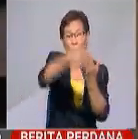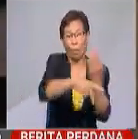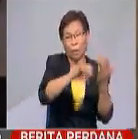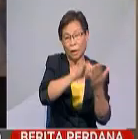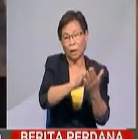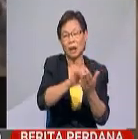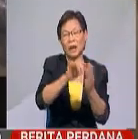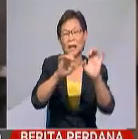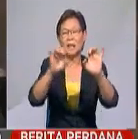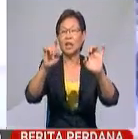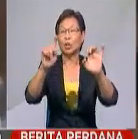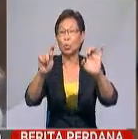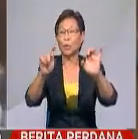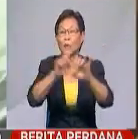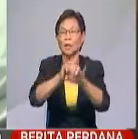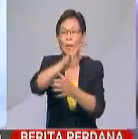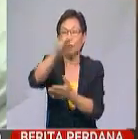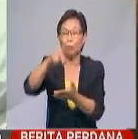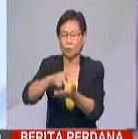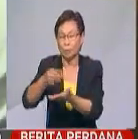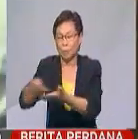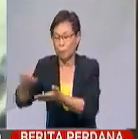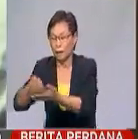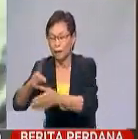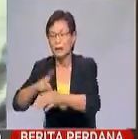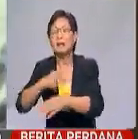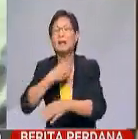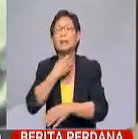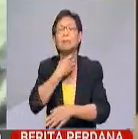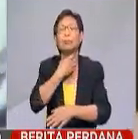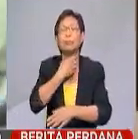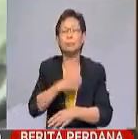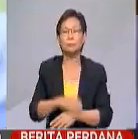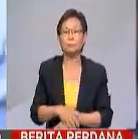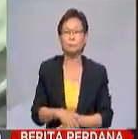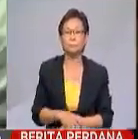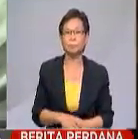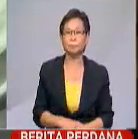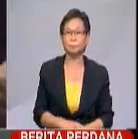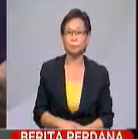e-tunai rakyat di sebuah pusat beli belah di Ipoh.